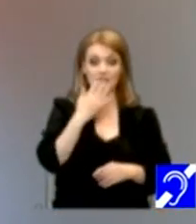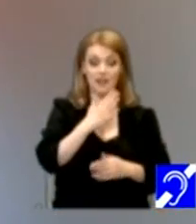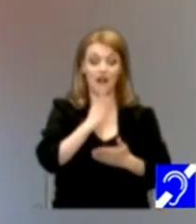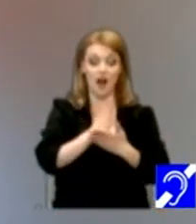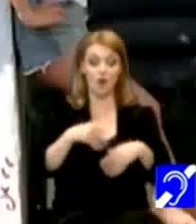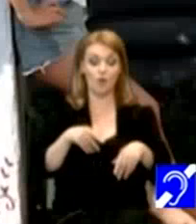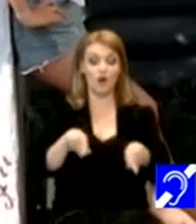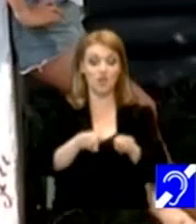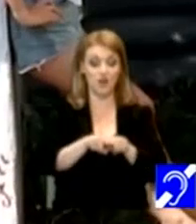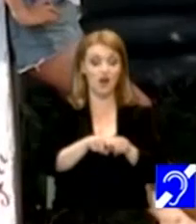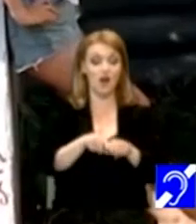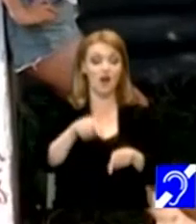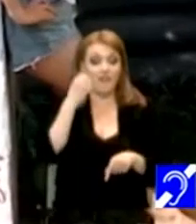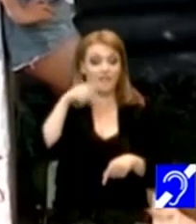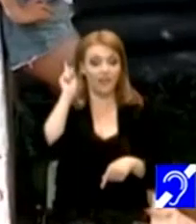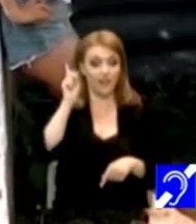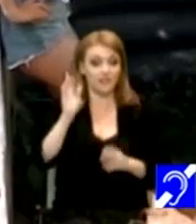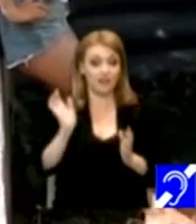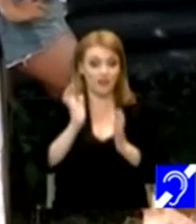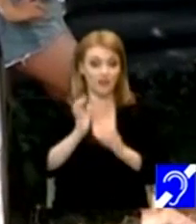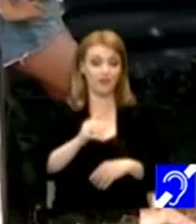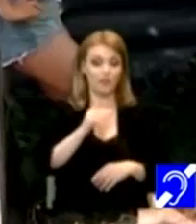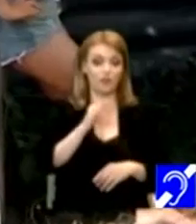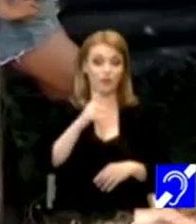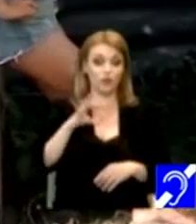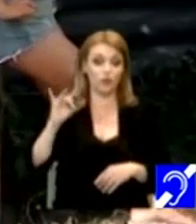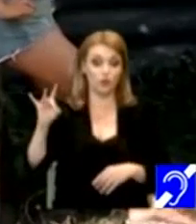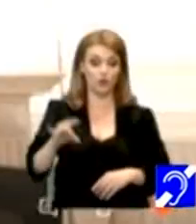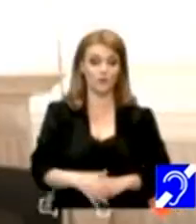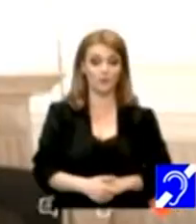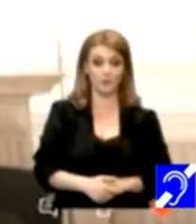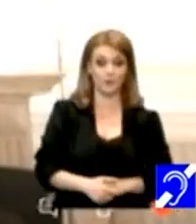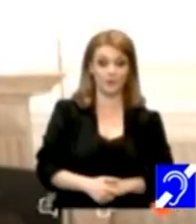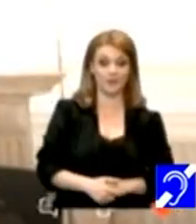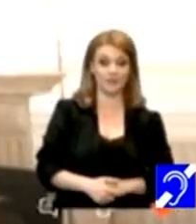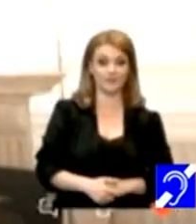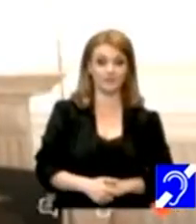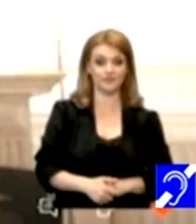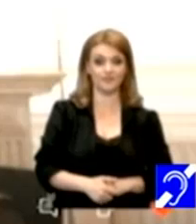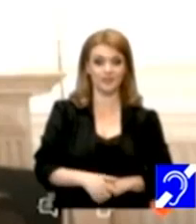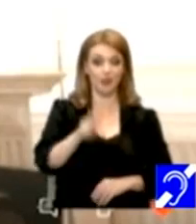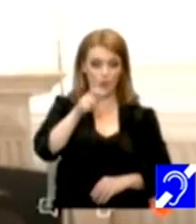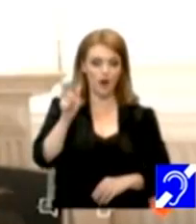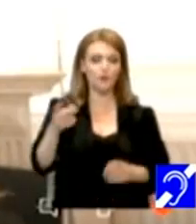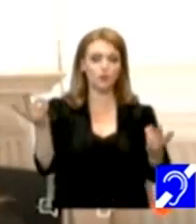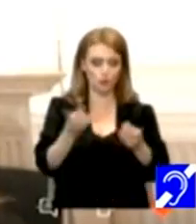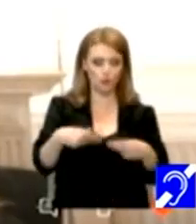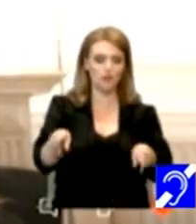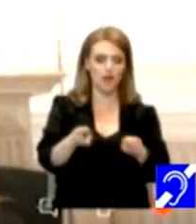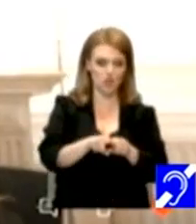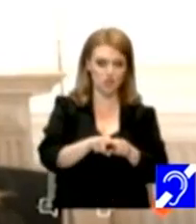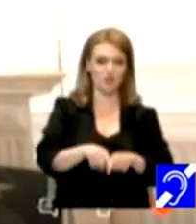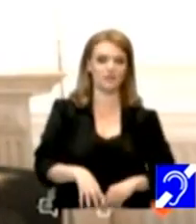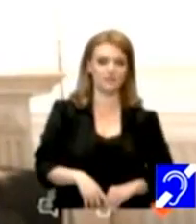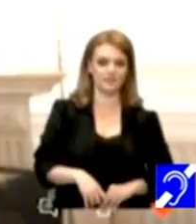noi și oamenii în general cred că sunt un pic însetați de folclor, au nevoie de